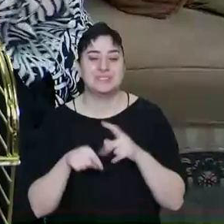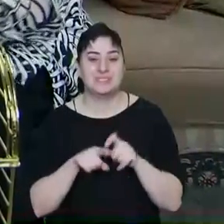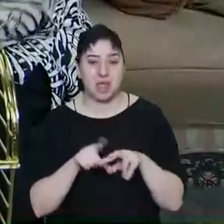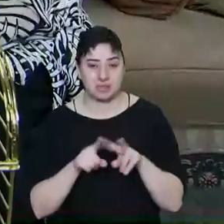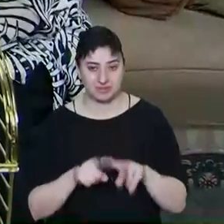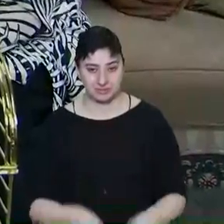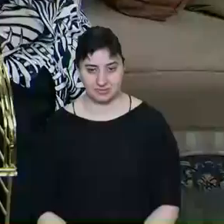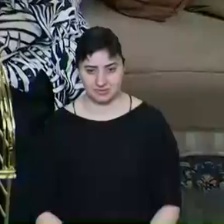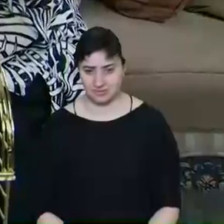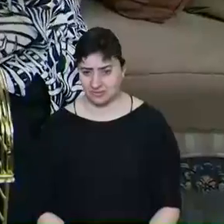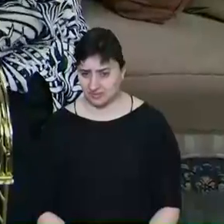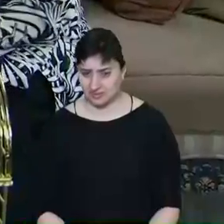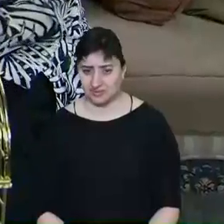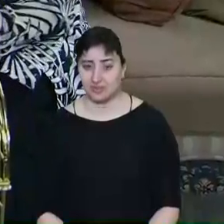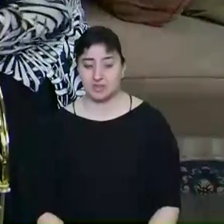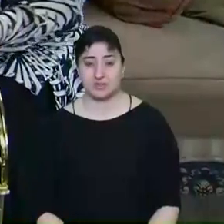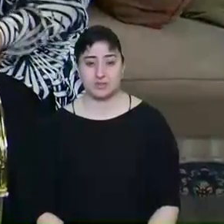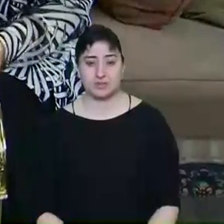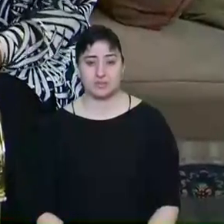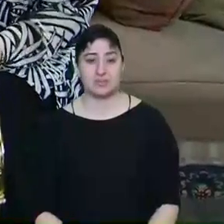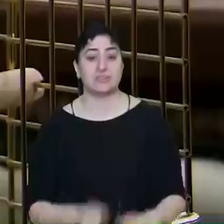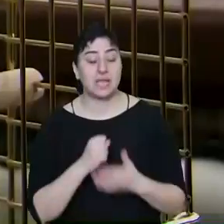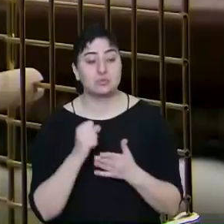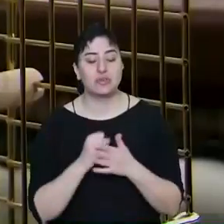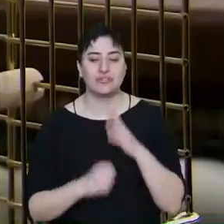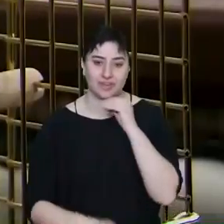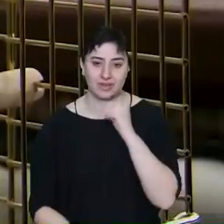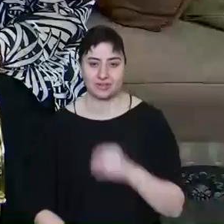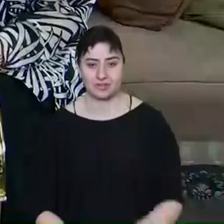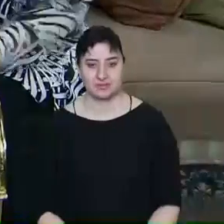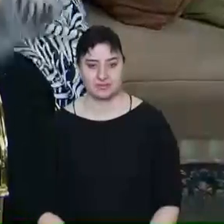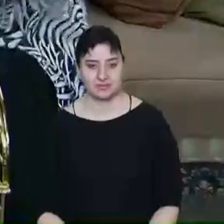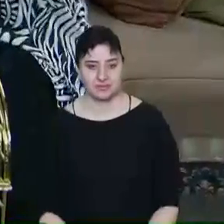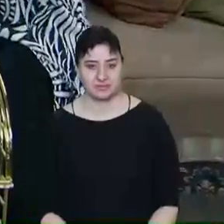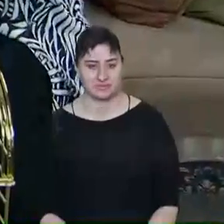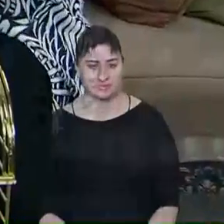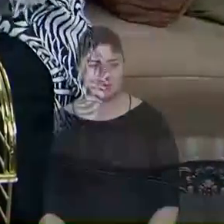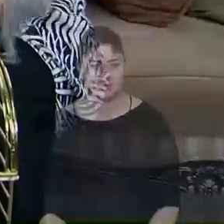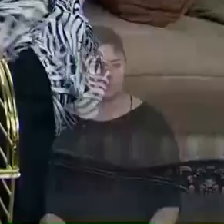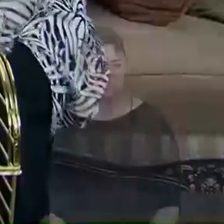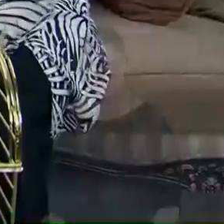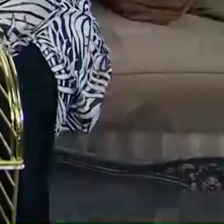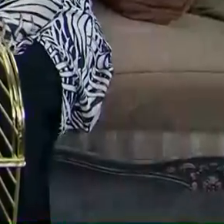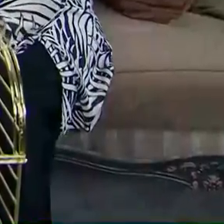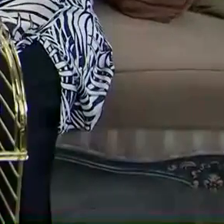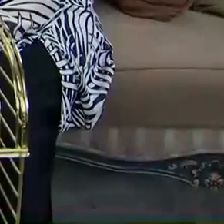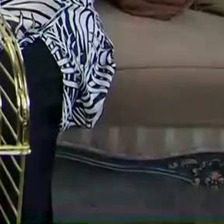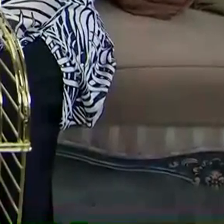Ama. Ya. Trabzon. Fener. Fener. Tövbe